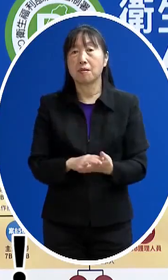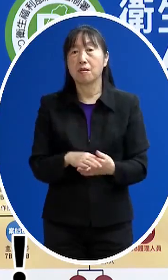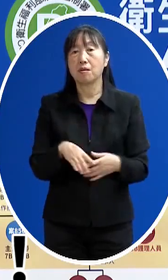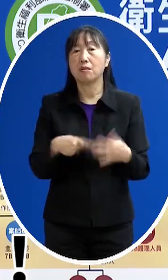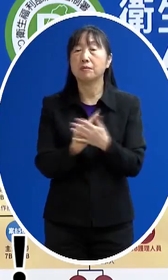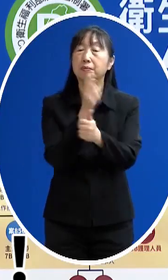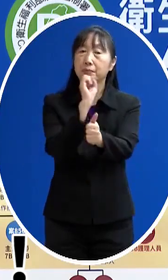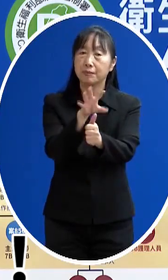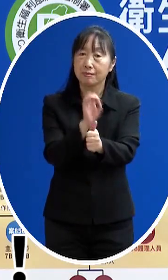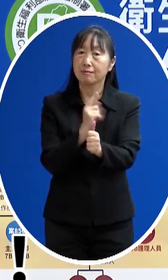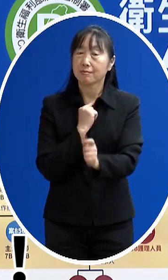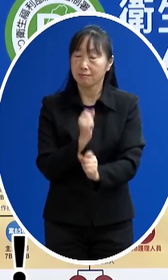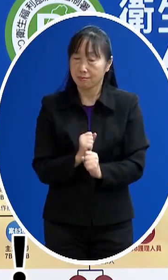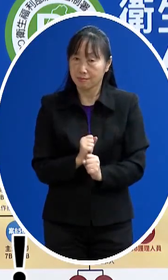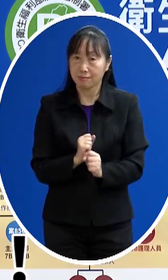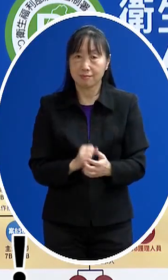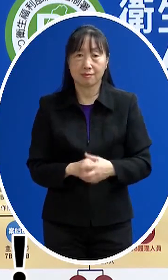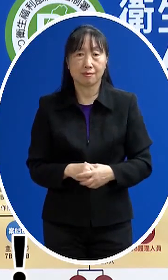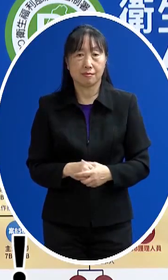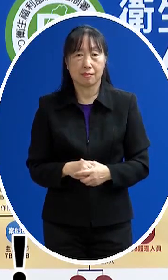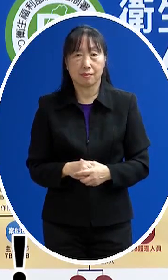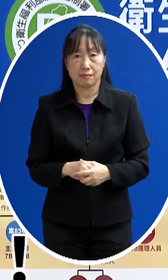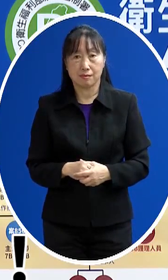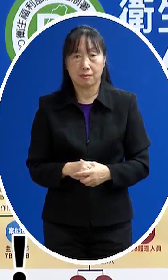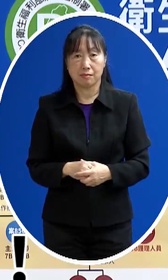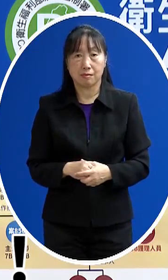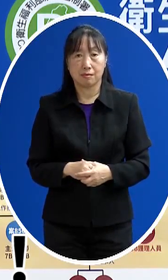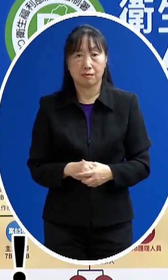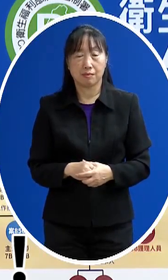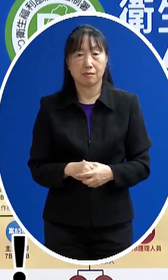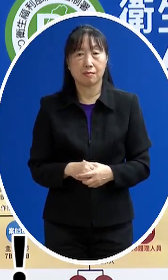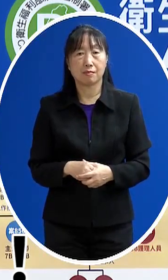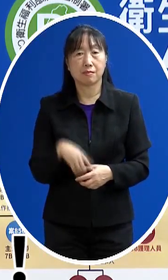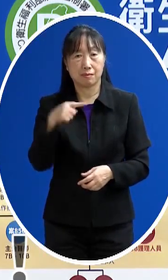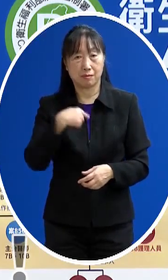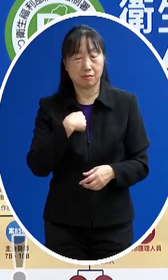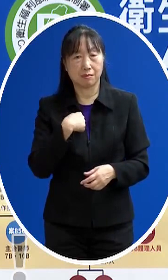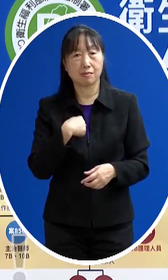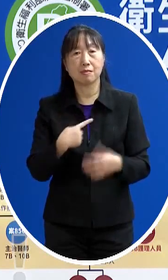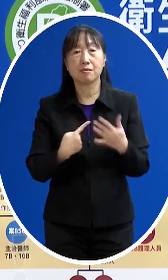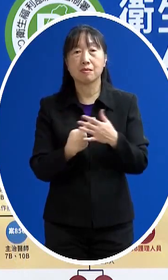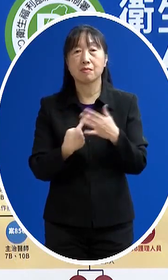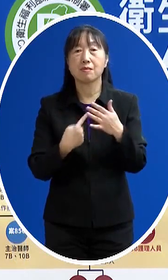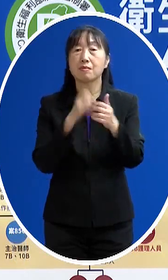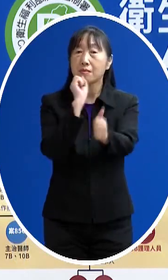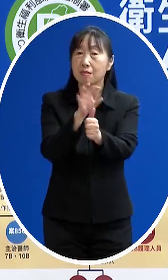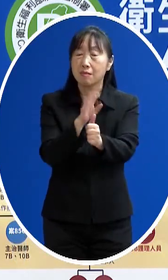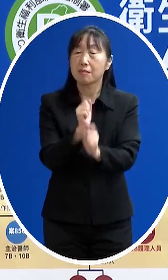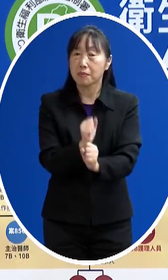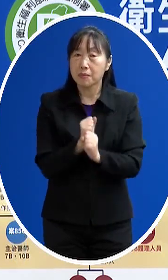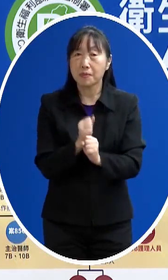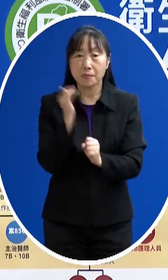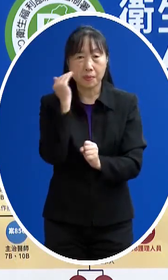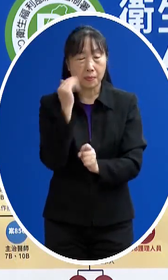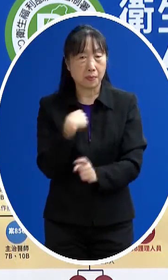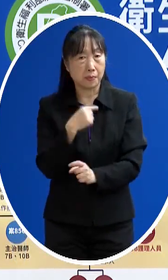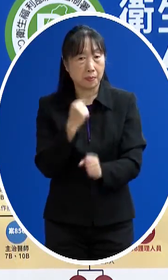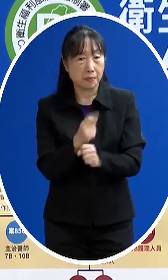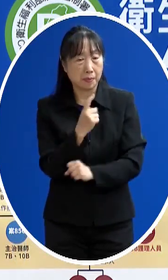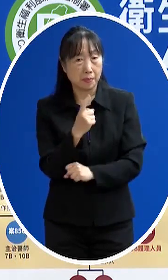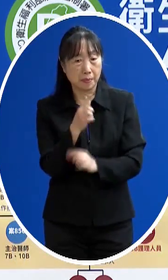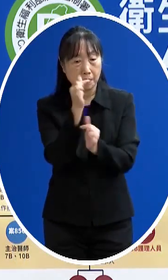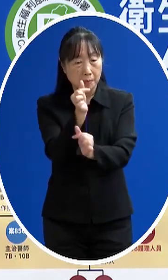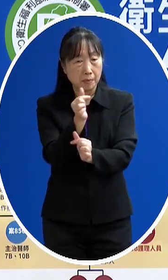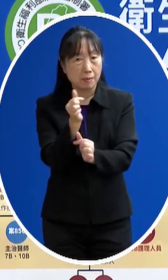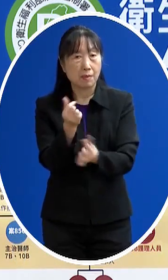这我们特别提醒。好，在我们这样哈，我们还特别讲说，我们是强烈建议了哈，如果没有办法做好万全